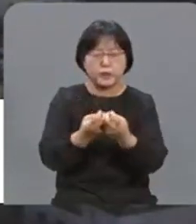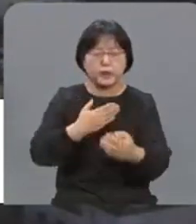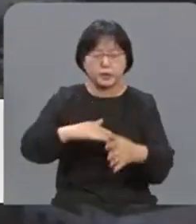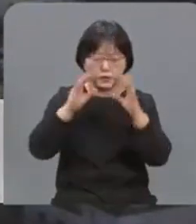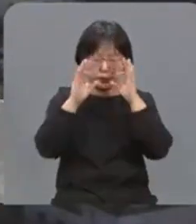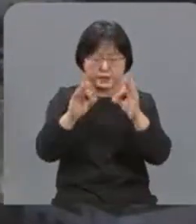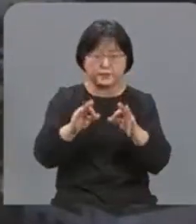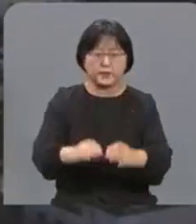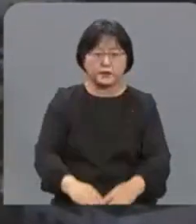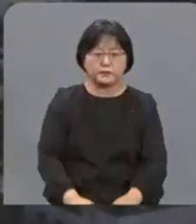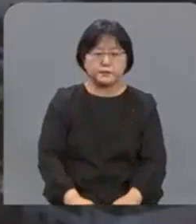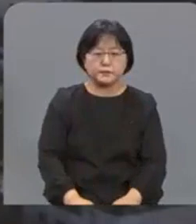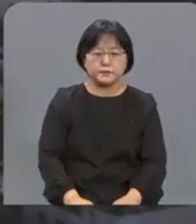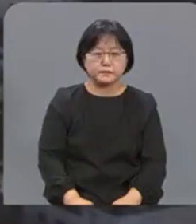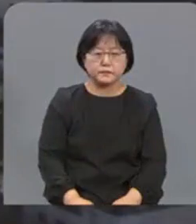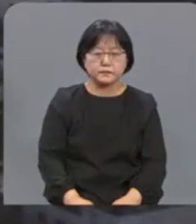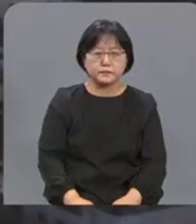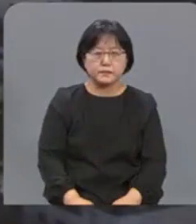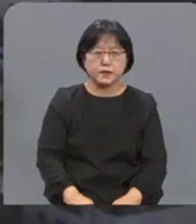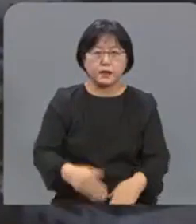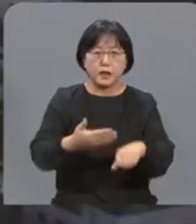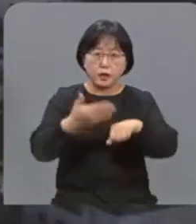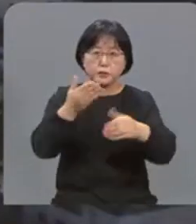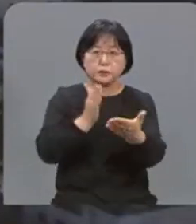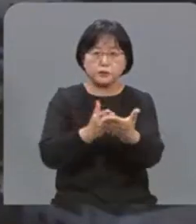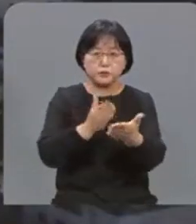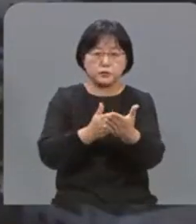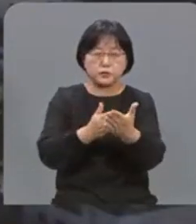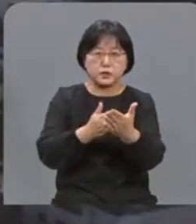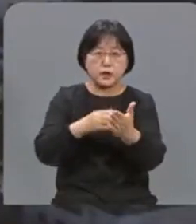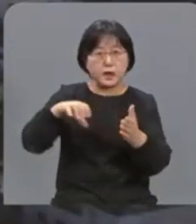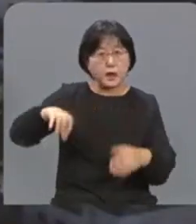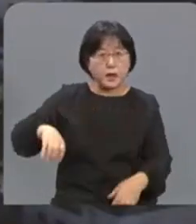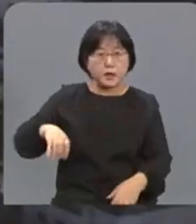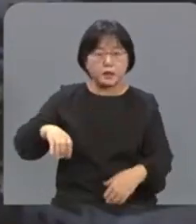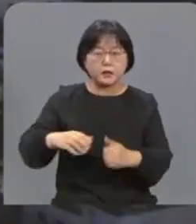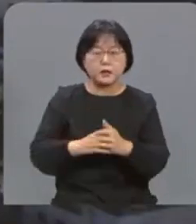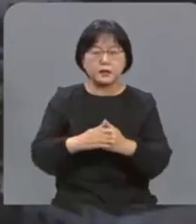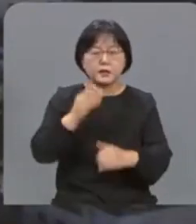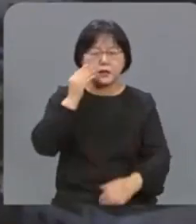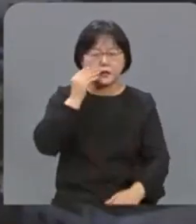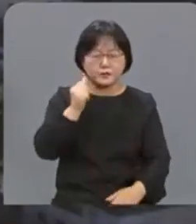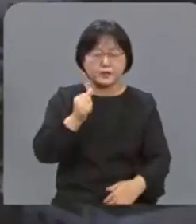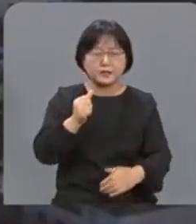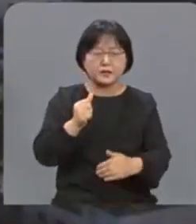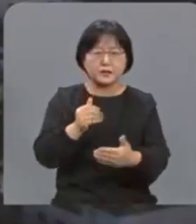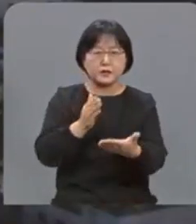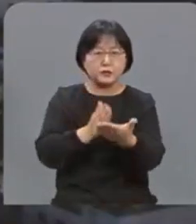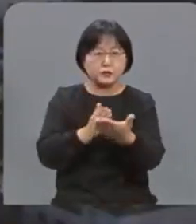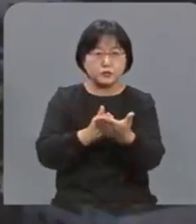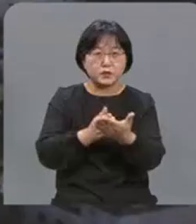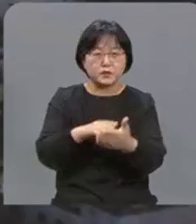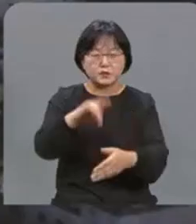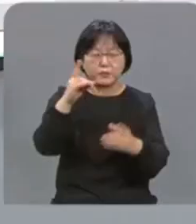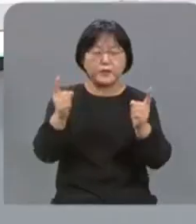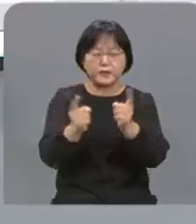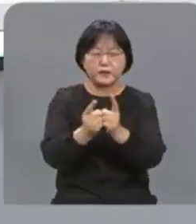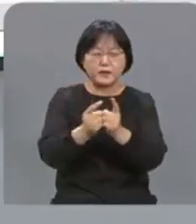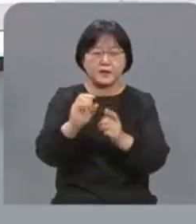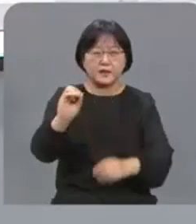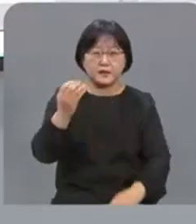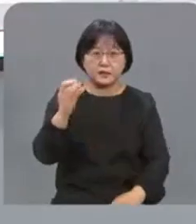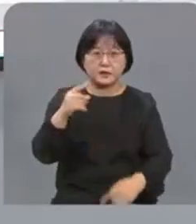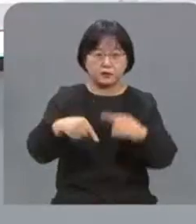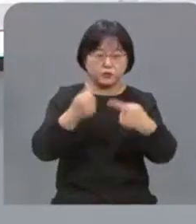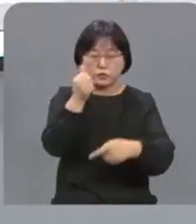알아보겠습니다. 네, 저희 9시 뉴스 하단 화면을 통해 뵙는 건 익숙한데 스튜디오에서는 처음 뵙는 것 같습니다. 김지영